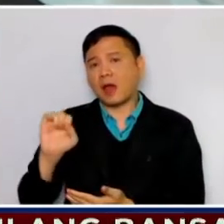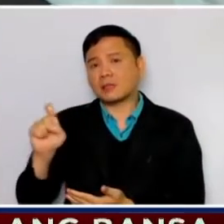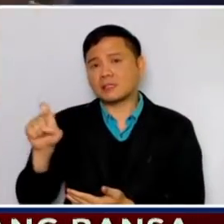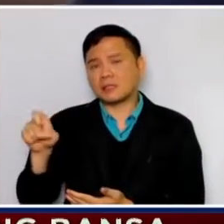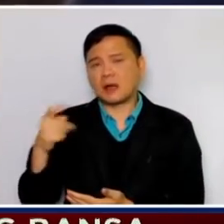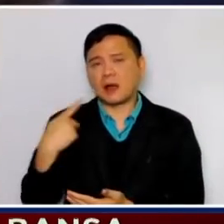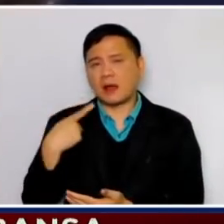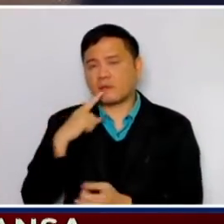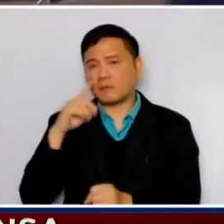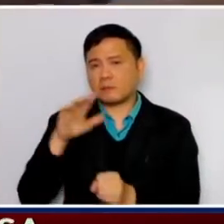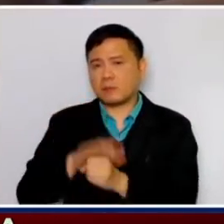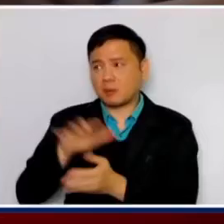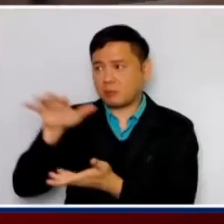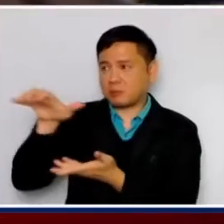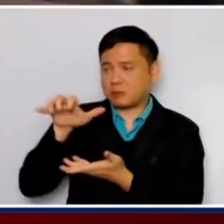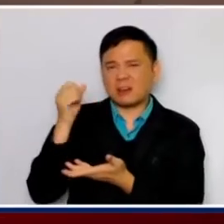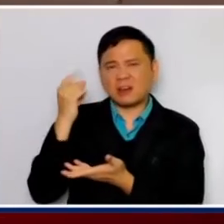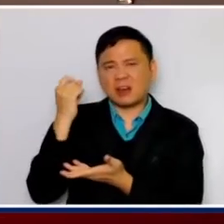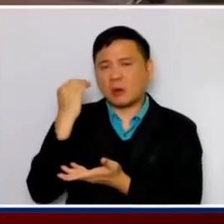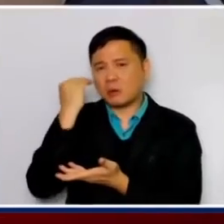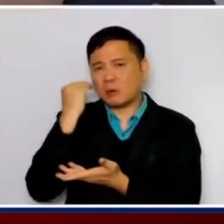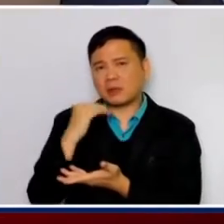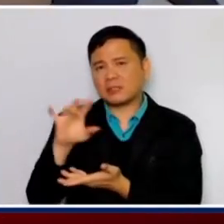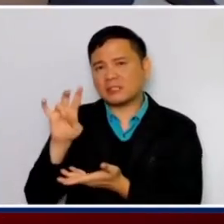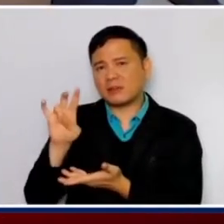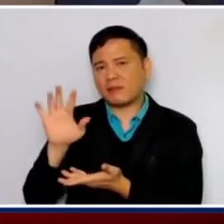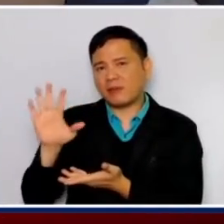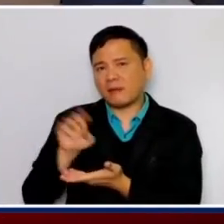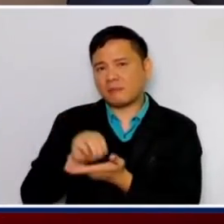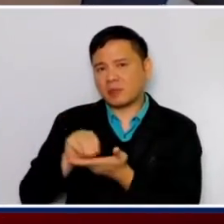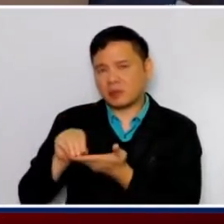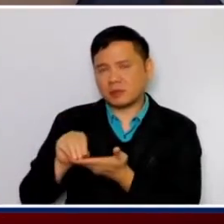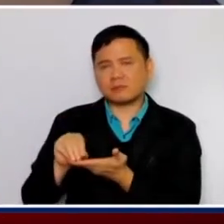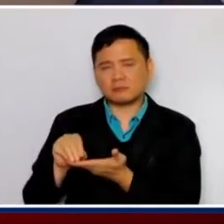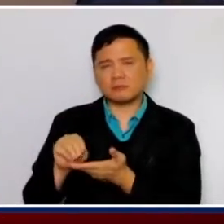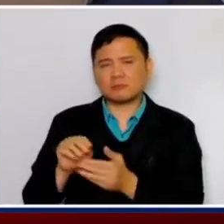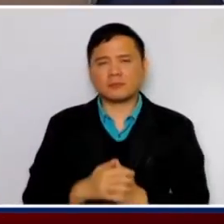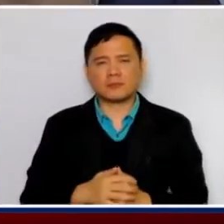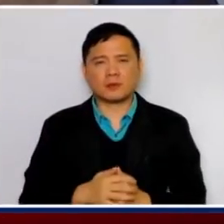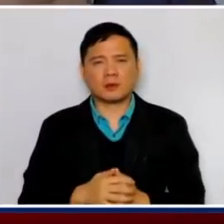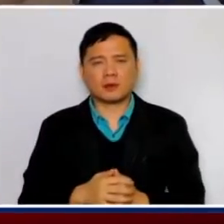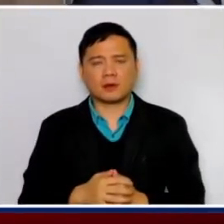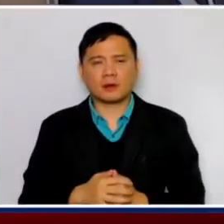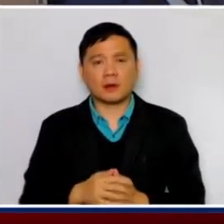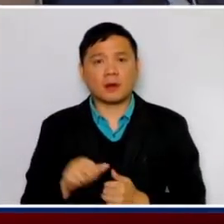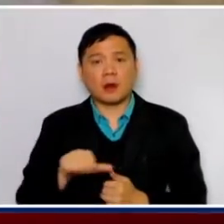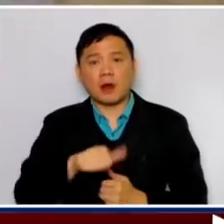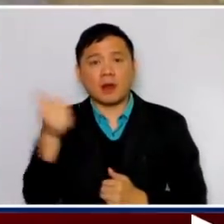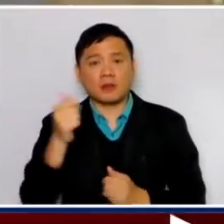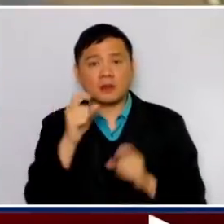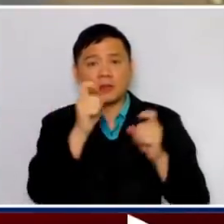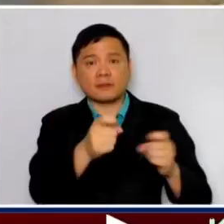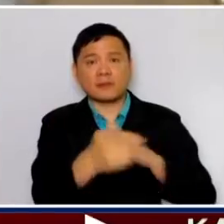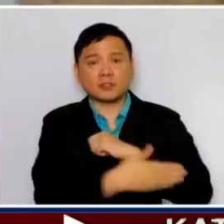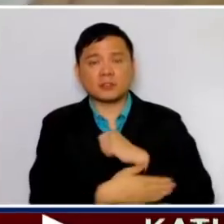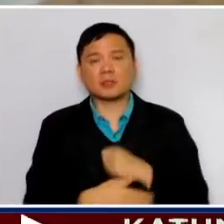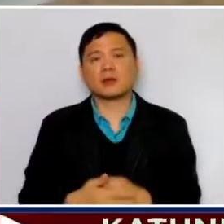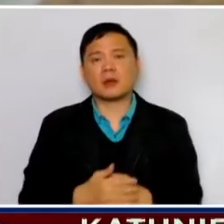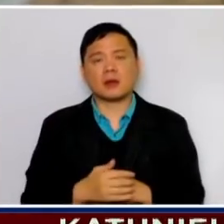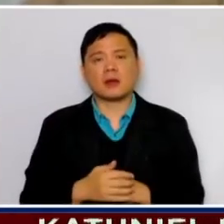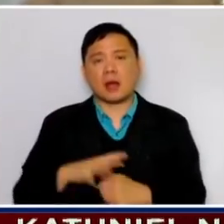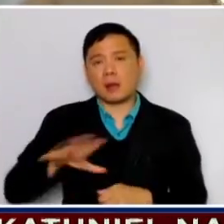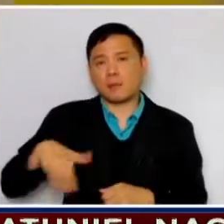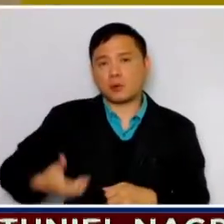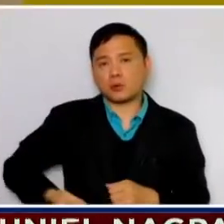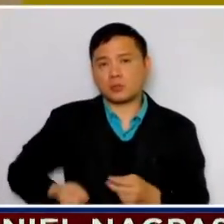na ito ng humigit kumulang 75 million doses. Kasama sa mga tinitingnang makatatanggap ang Cambodia, Myanmar at ilang bansa